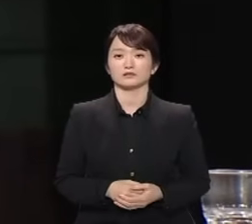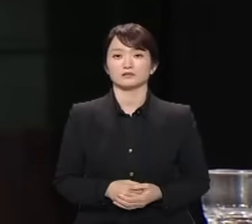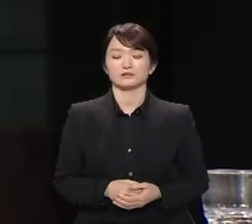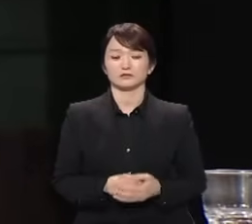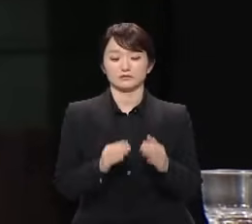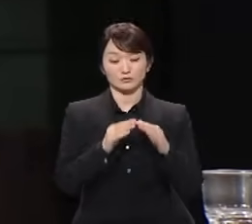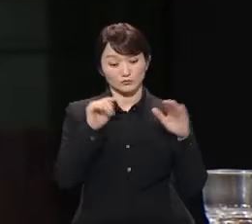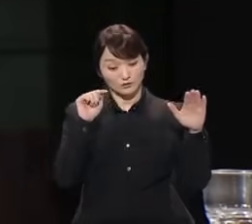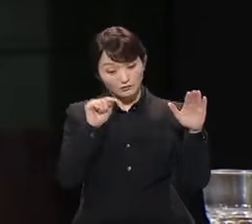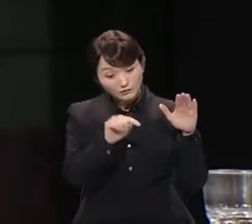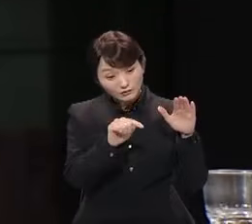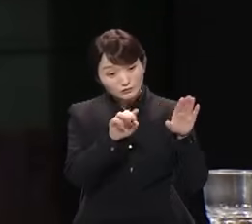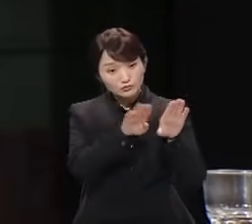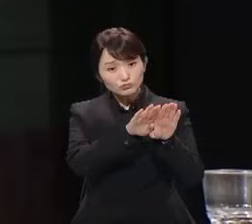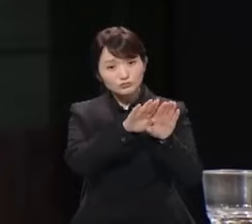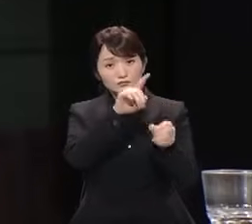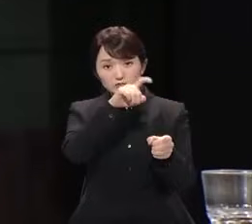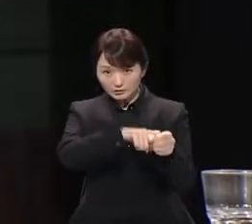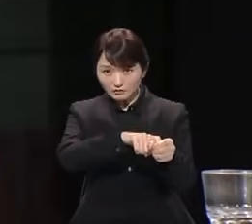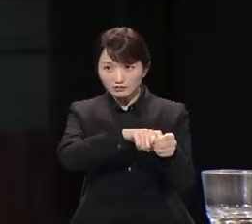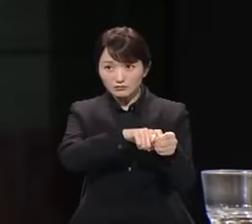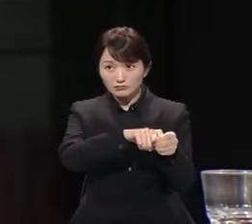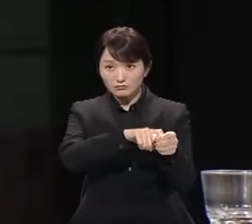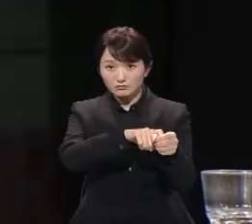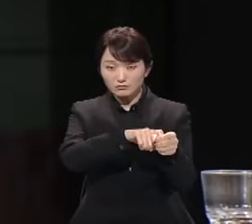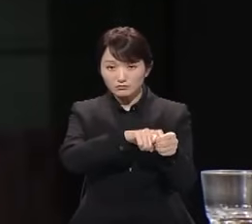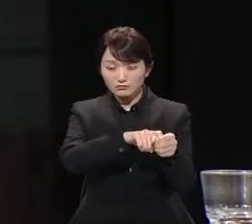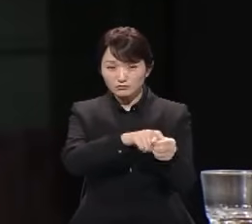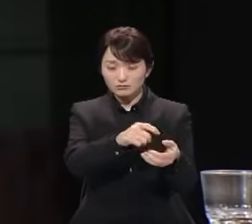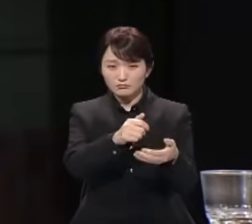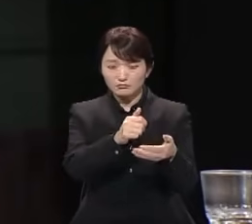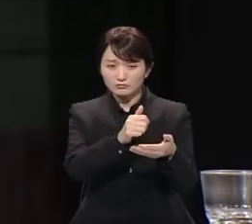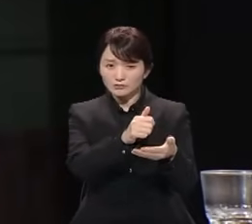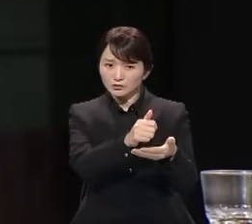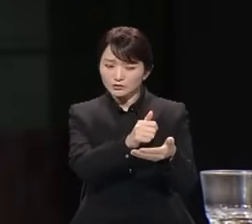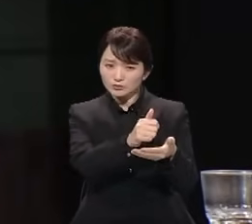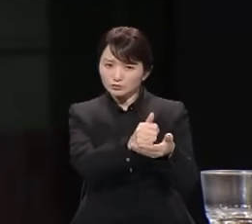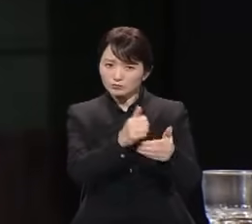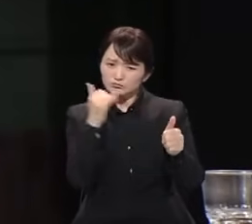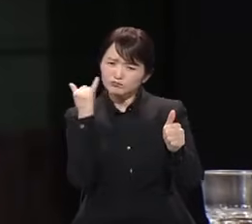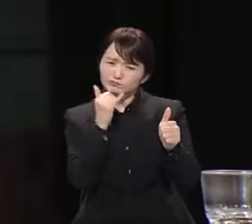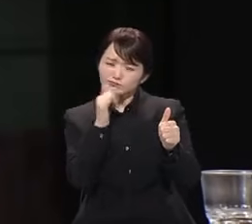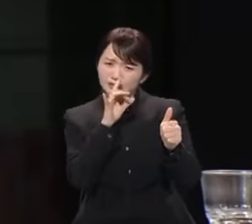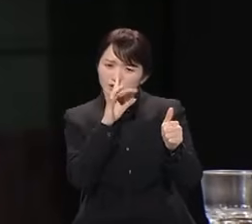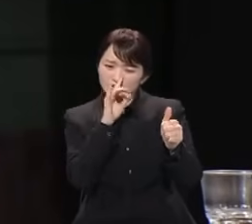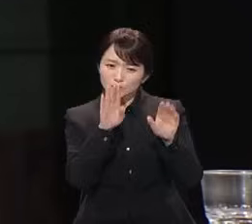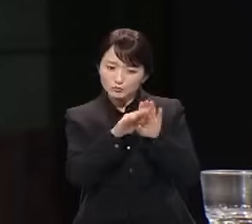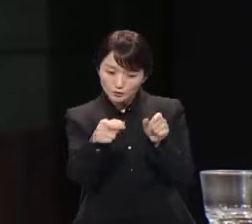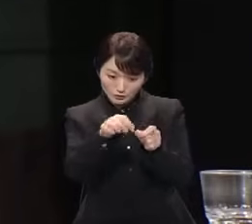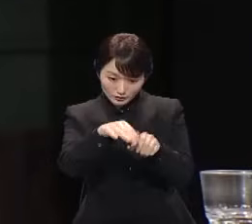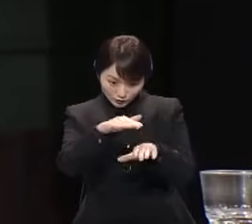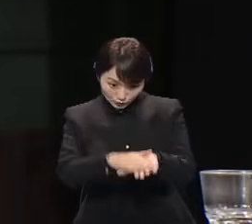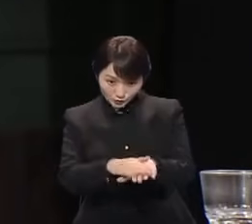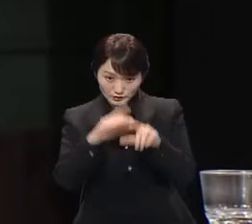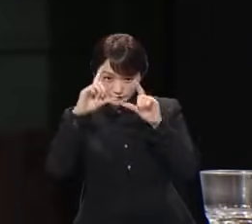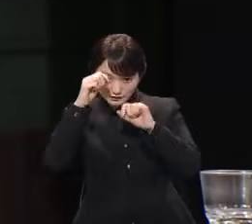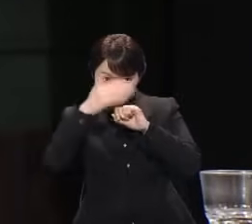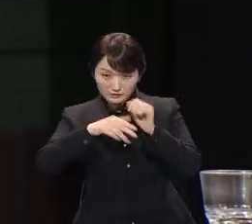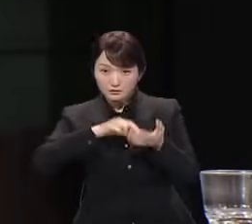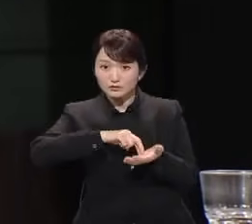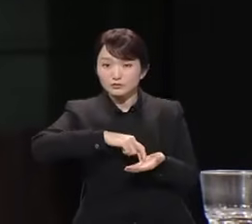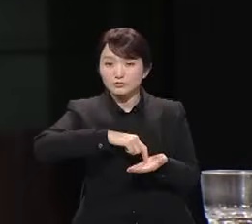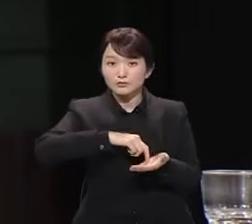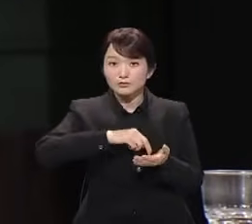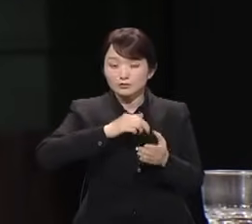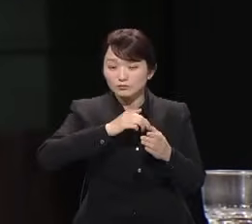집을 찾아갔는데 그 대문이 잠겨있는 거예요. 근데 고객도 연락을 받지 않아서 일단 대문 앞에 그걸 두고요. 사진을 찍어서 보냈습니다.